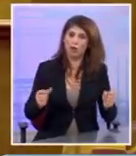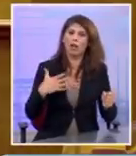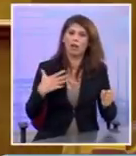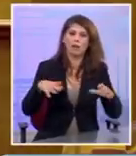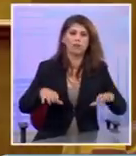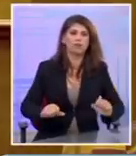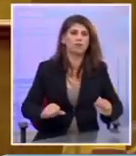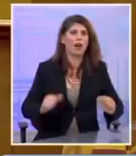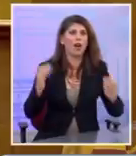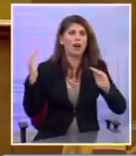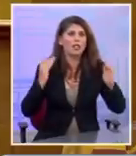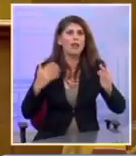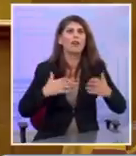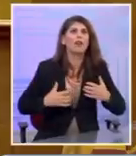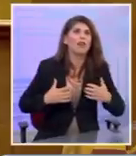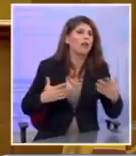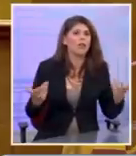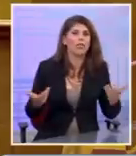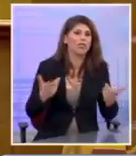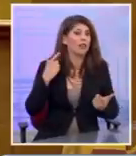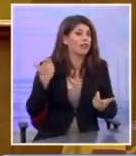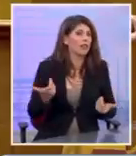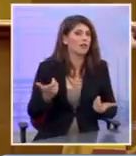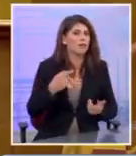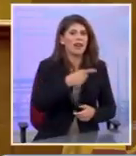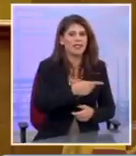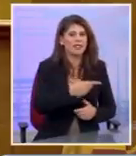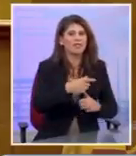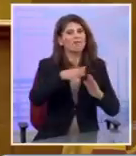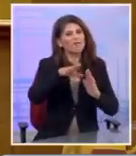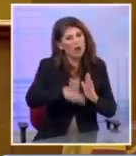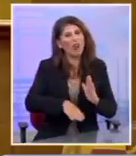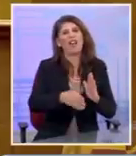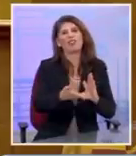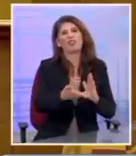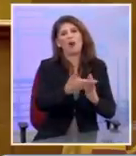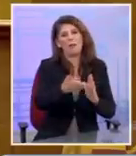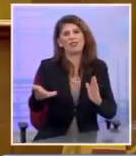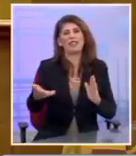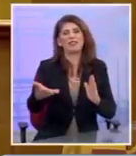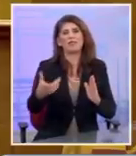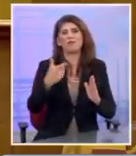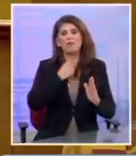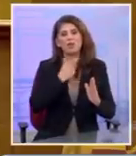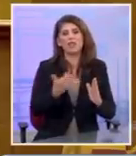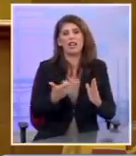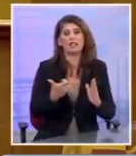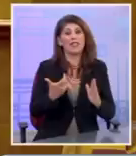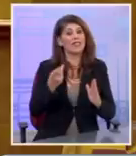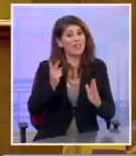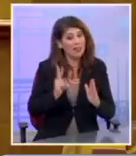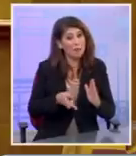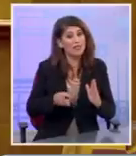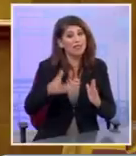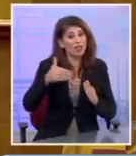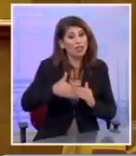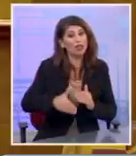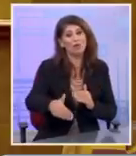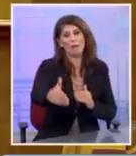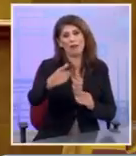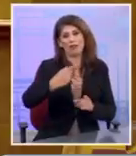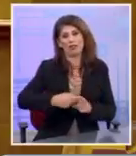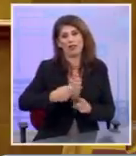αβεβαιότητα. Εσείς αποδεικνύεστε κατώτερος των περιστάσεων και βάζετε σε κίνδυνο το μέλλον του